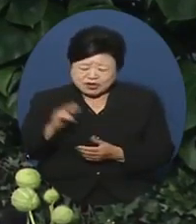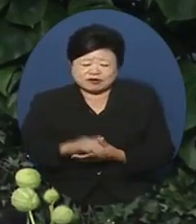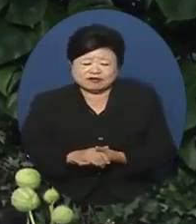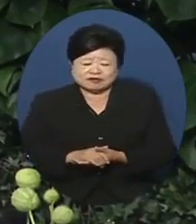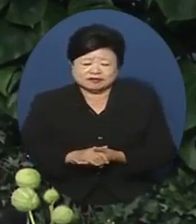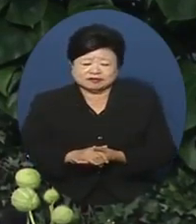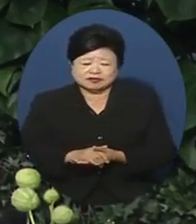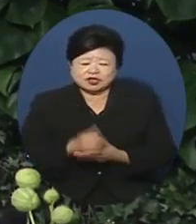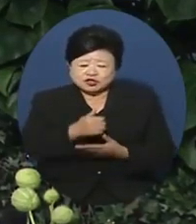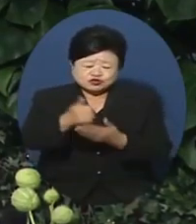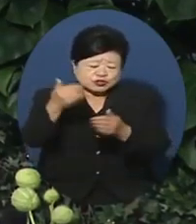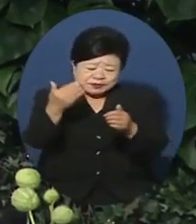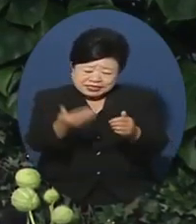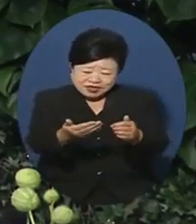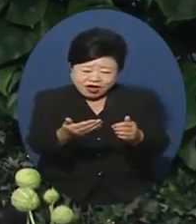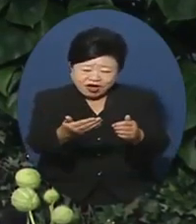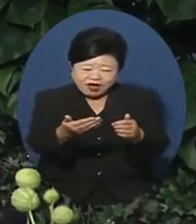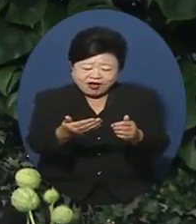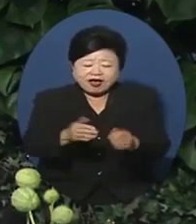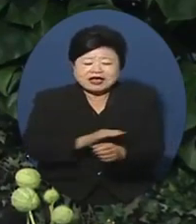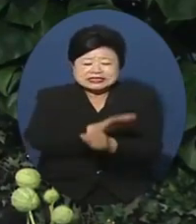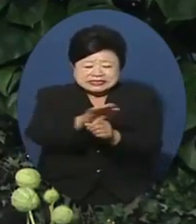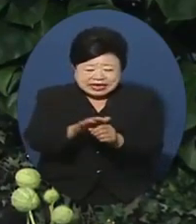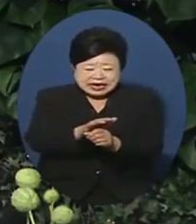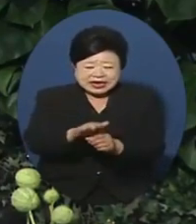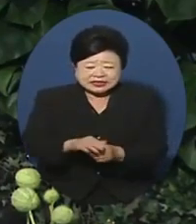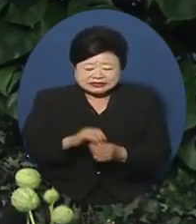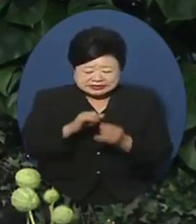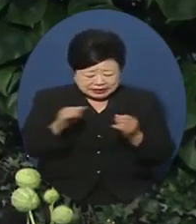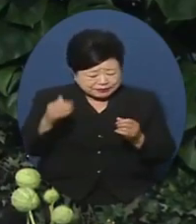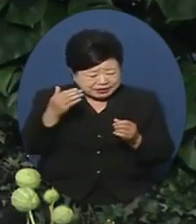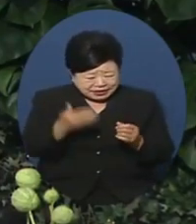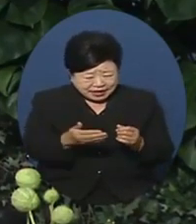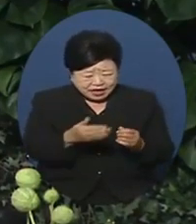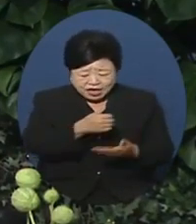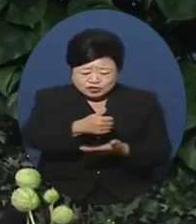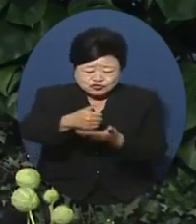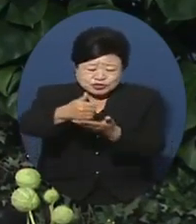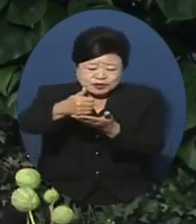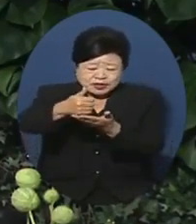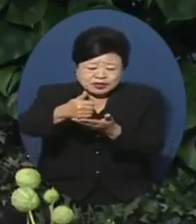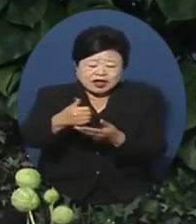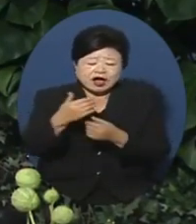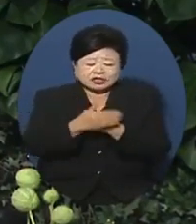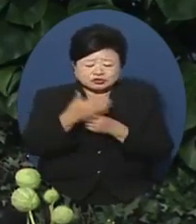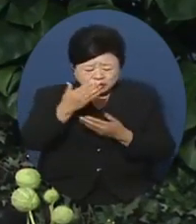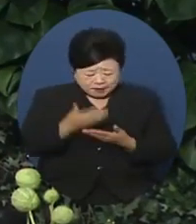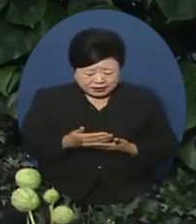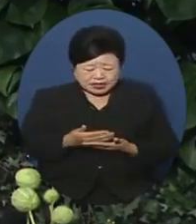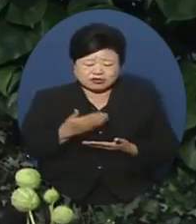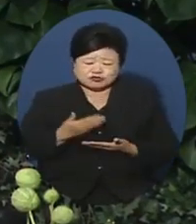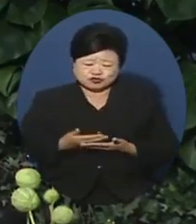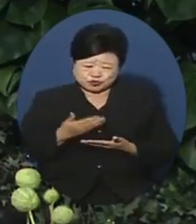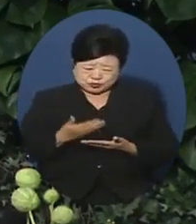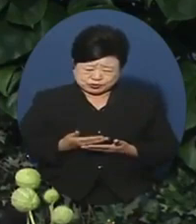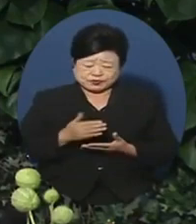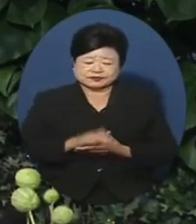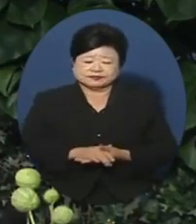하나님이시여, 주님께서 사랑하는 모든 백성들이 주님의 은총을 받게 하여